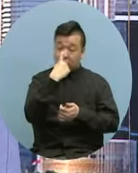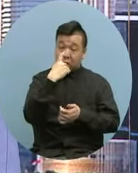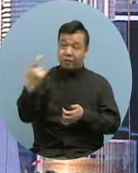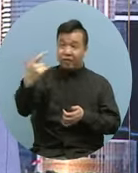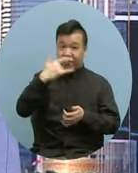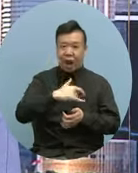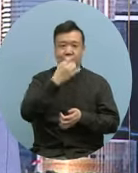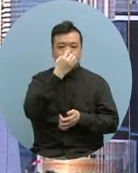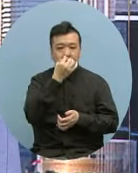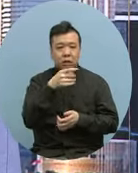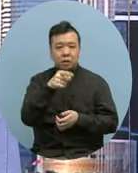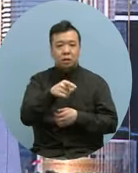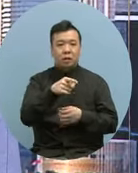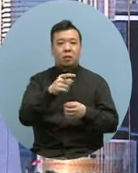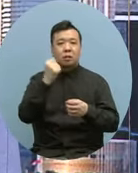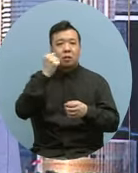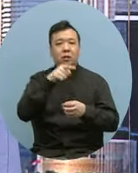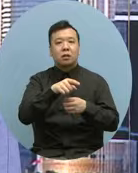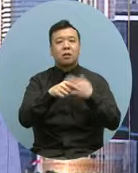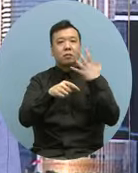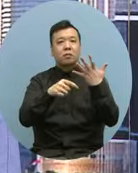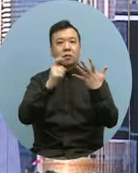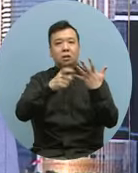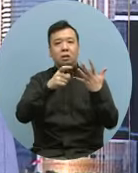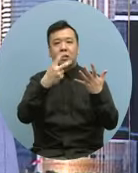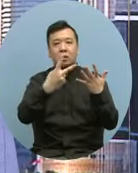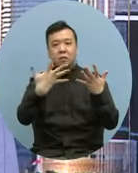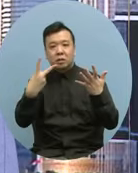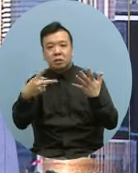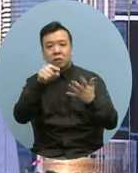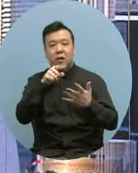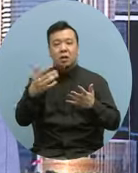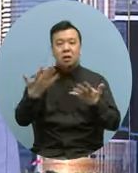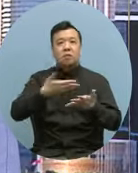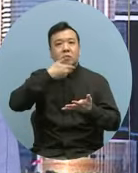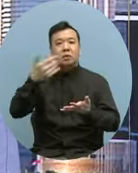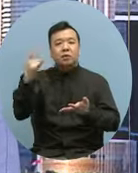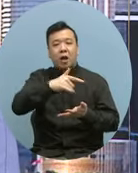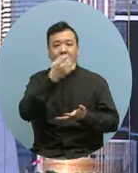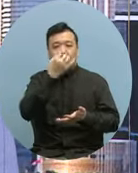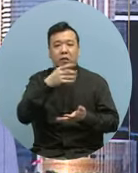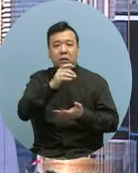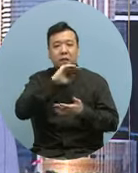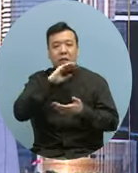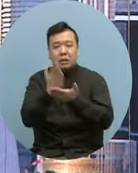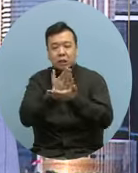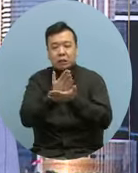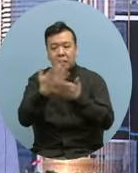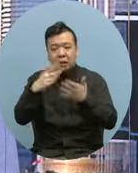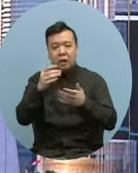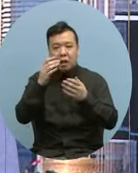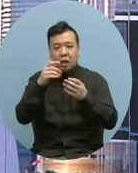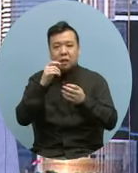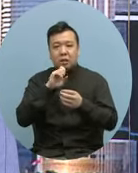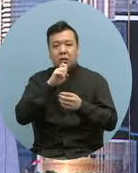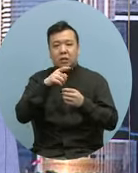英國翻香港嘅，咁佢係搭呢個 CX52 咧，今朝翻香港嘅，咁係即等埋個測試結果，然後先至去